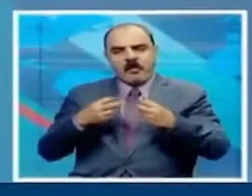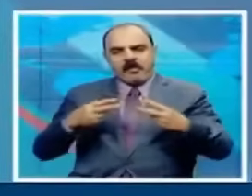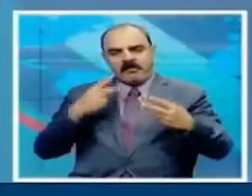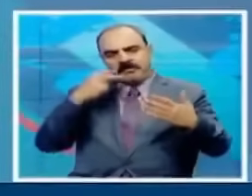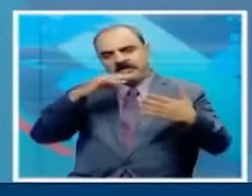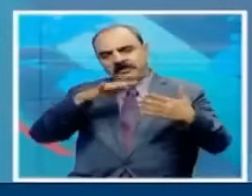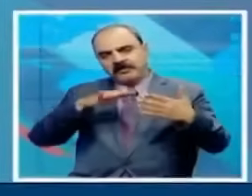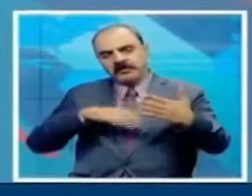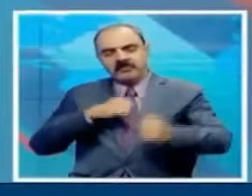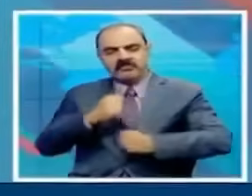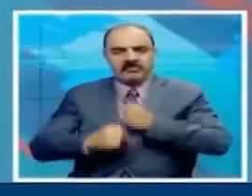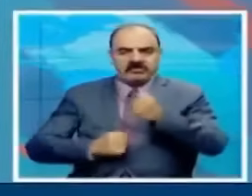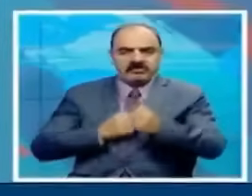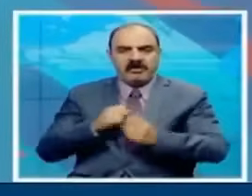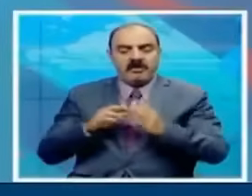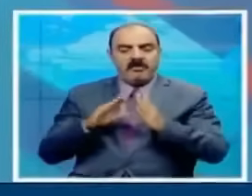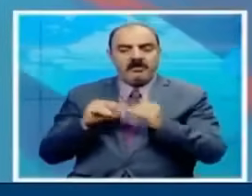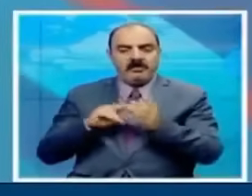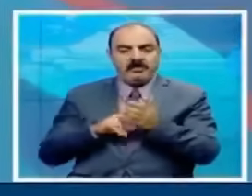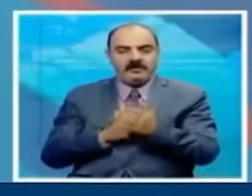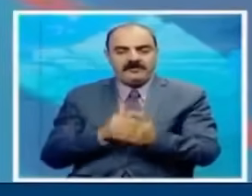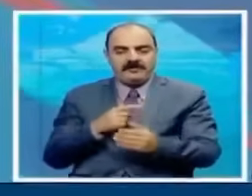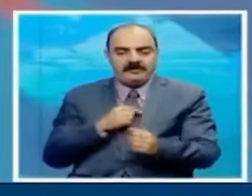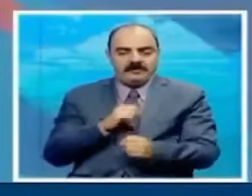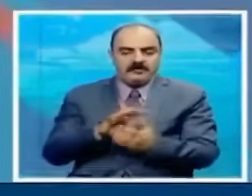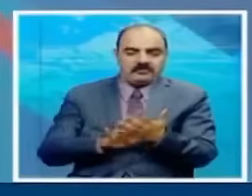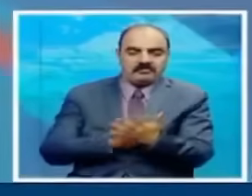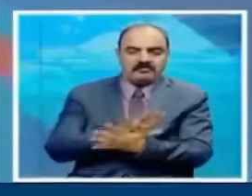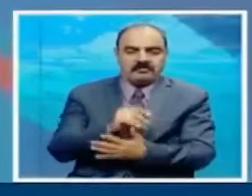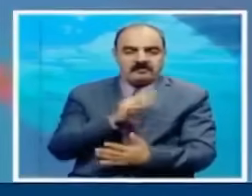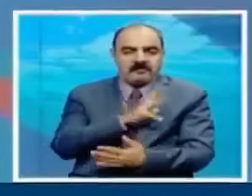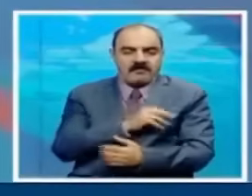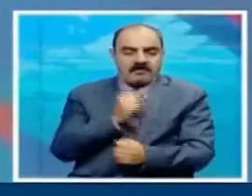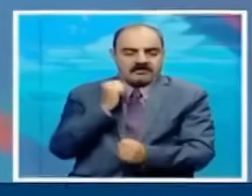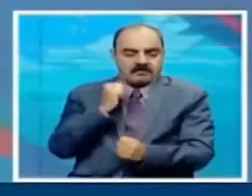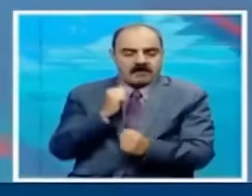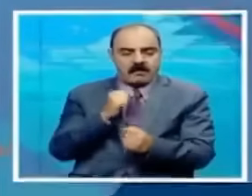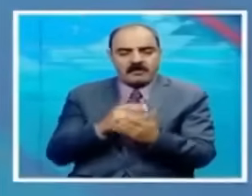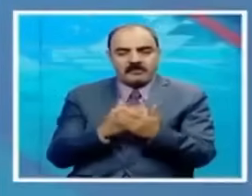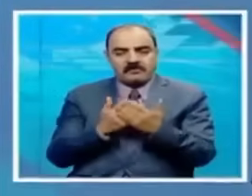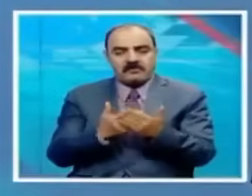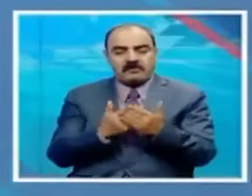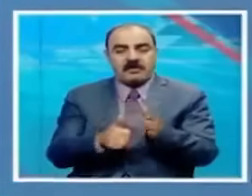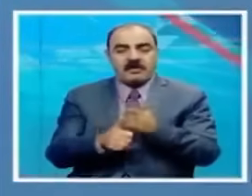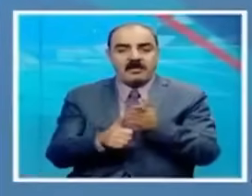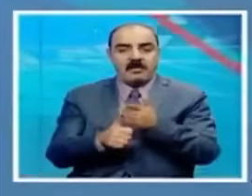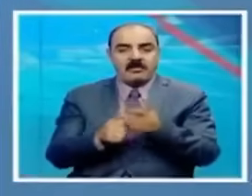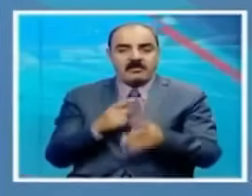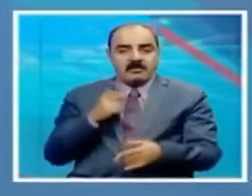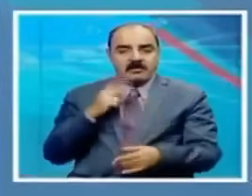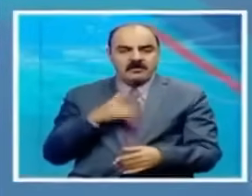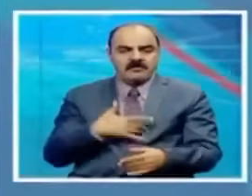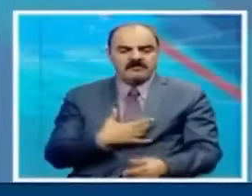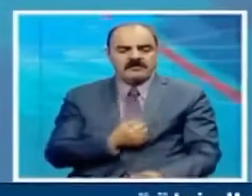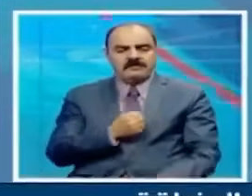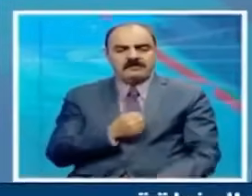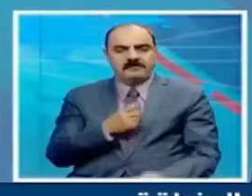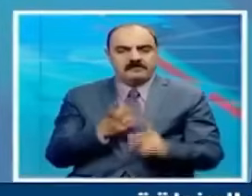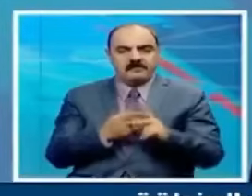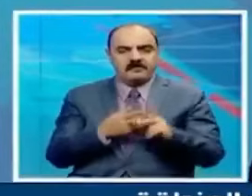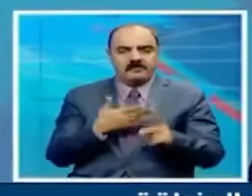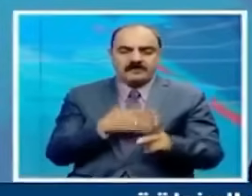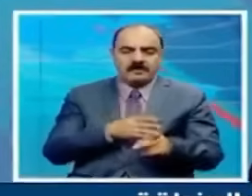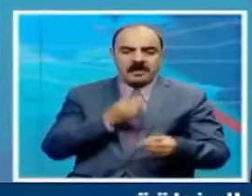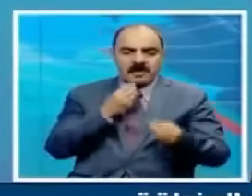الجديدة، حيث استعرض رئيس الوزراء جهود مصر لاحتواء التوترات بالمنطقة خاصة في ظل الأزمة الإنسانية بقطاع